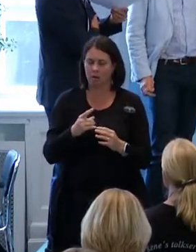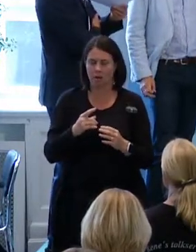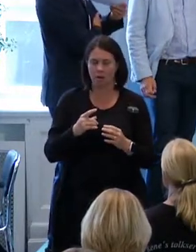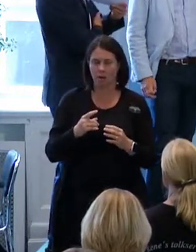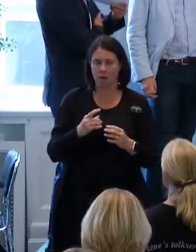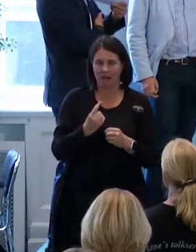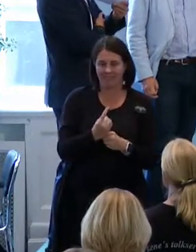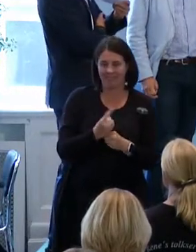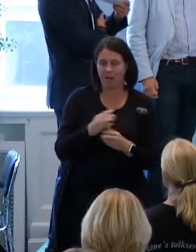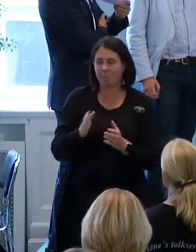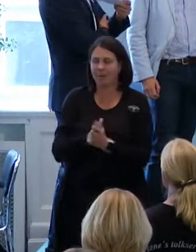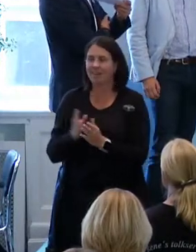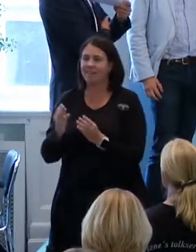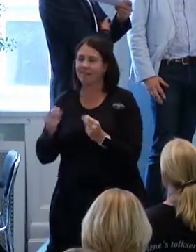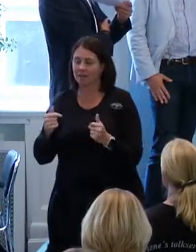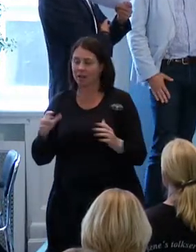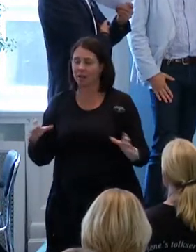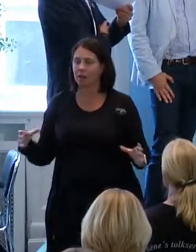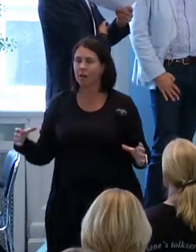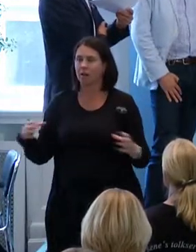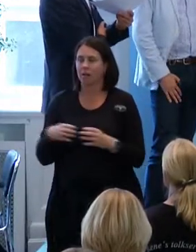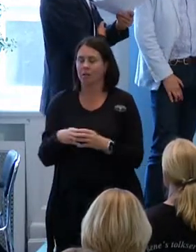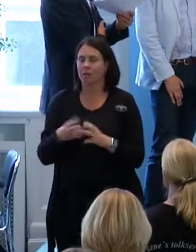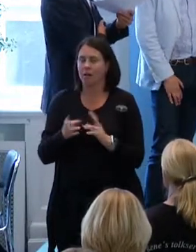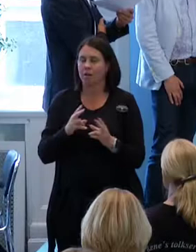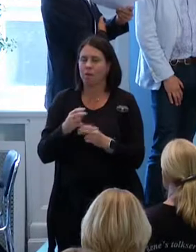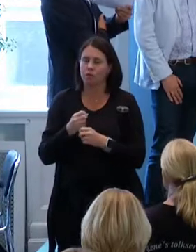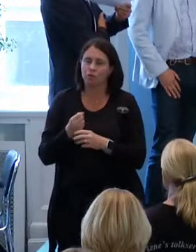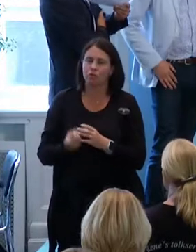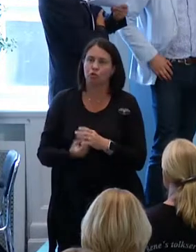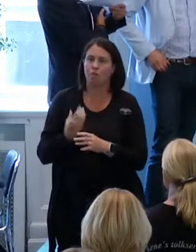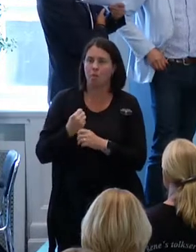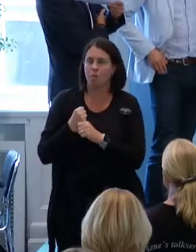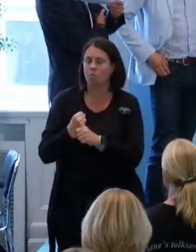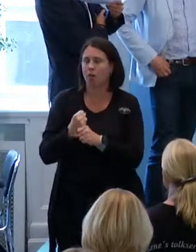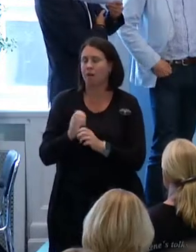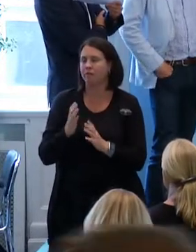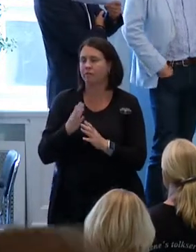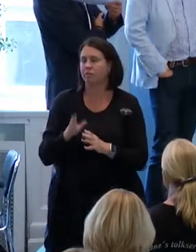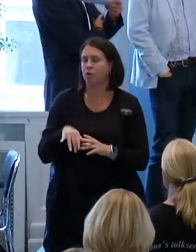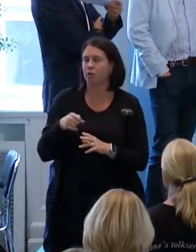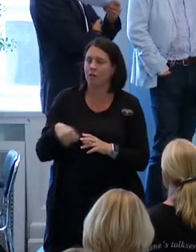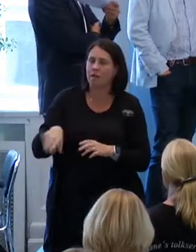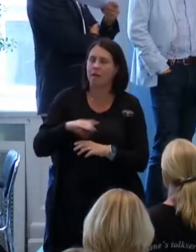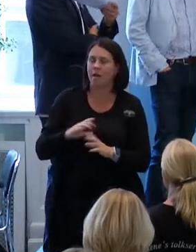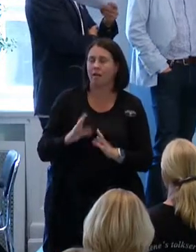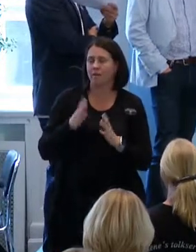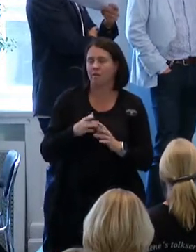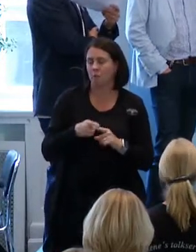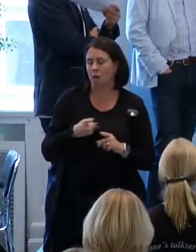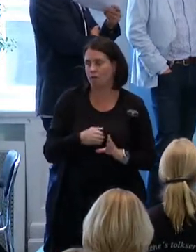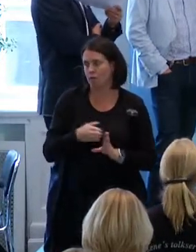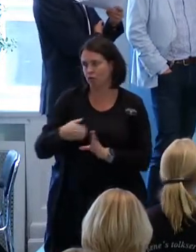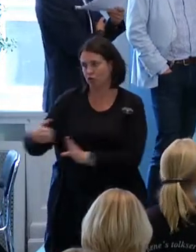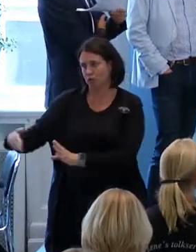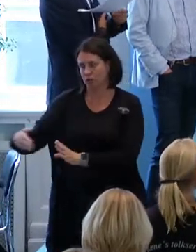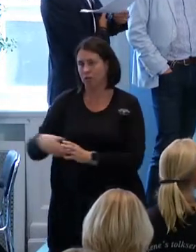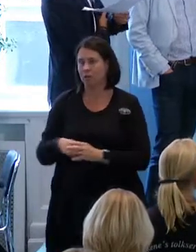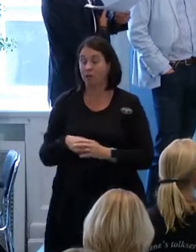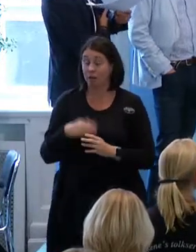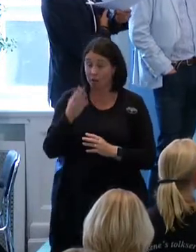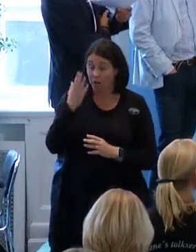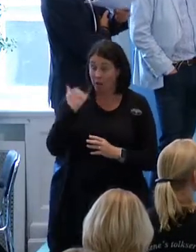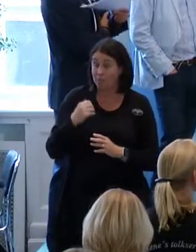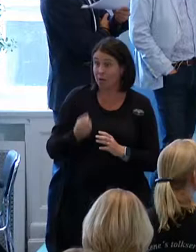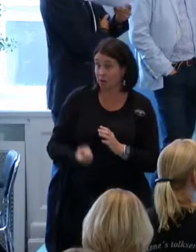här kvalitativa aspekterna? Alltså få en hållbar livsmiljö under alla livets faser. Anna, går det ihop?